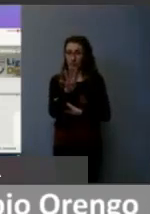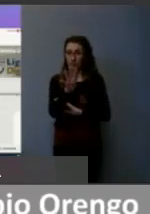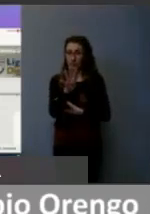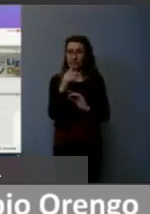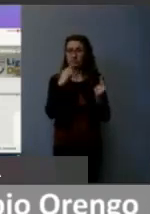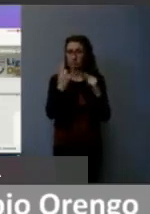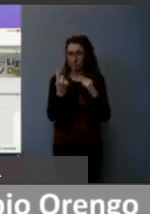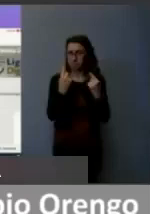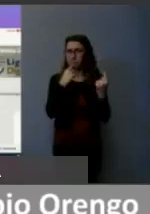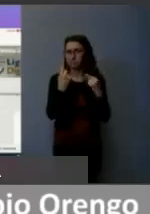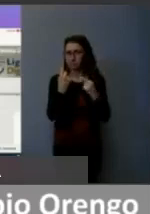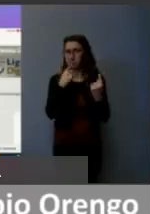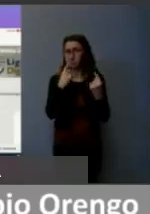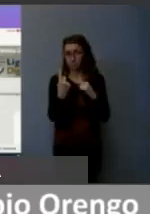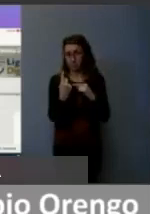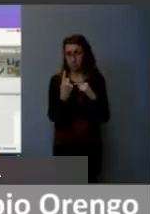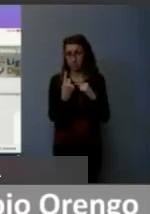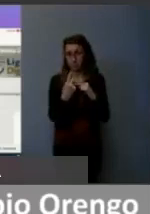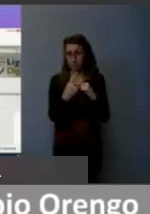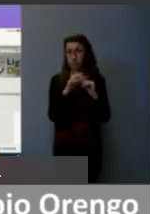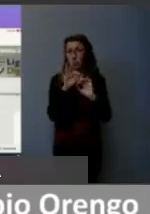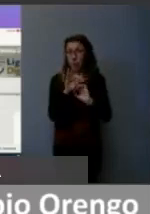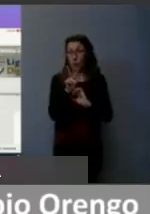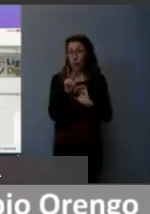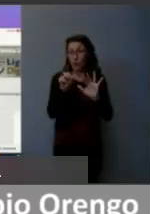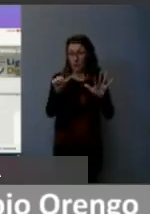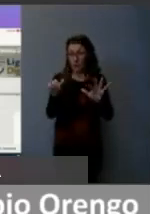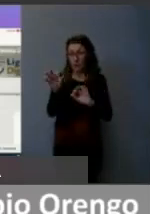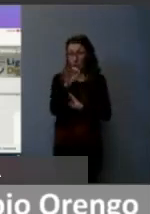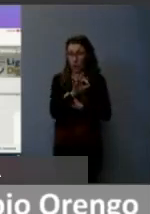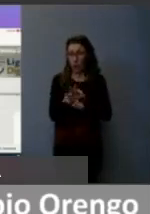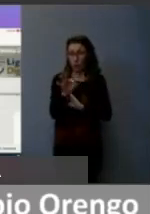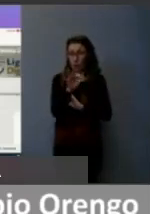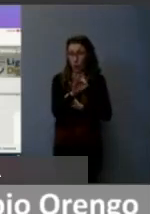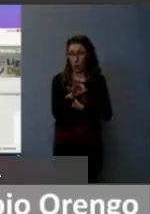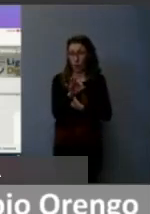il 26 ottobre del